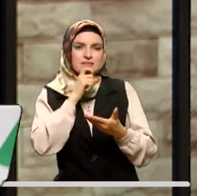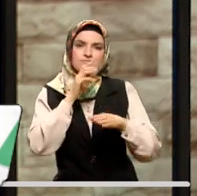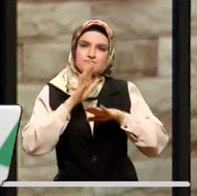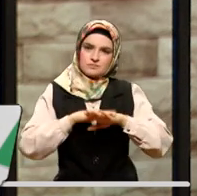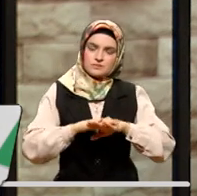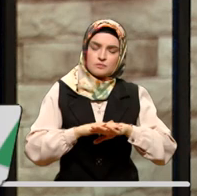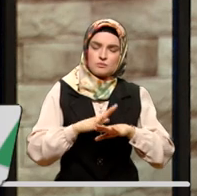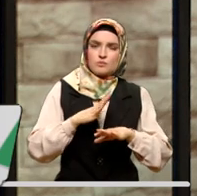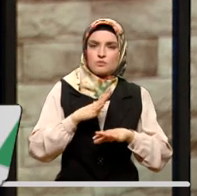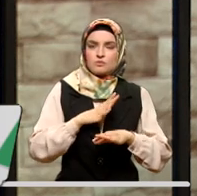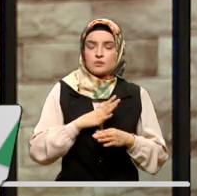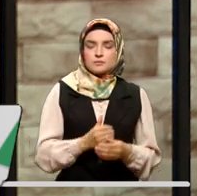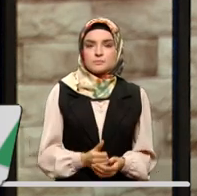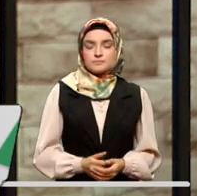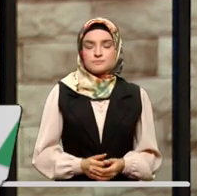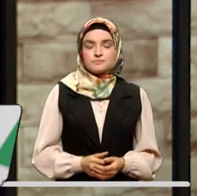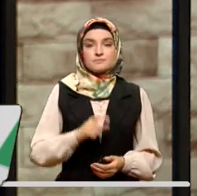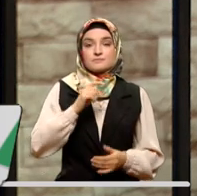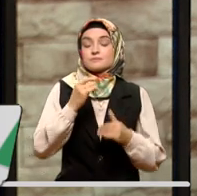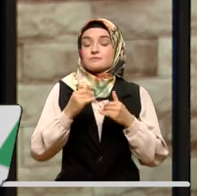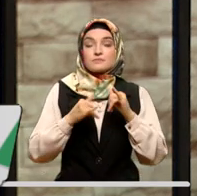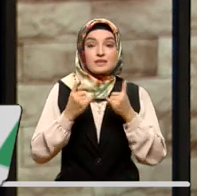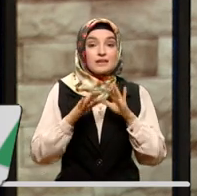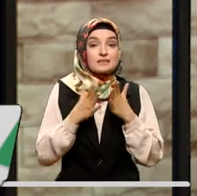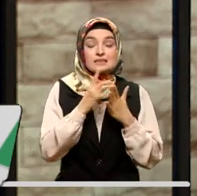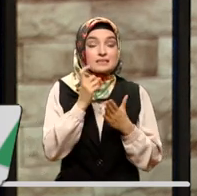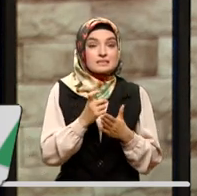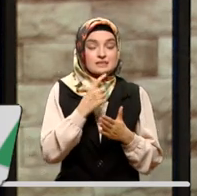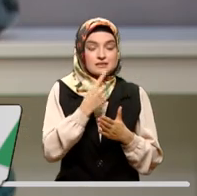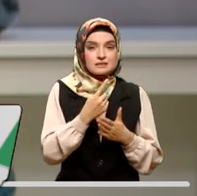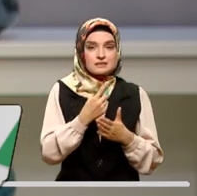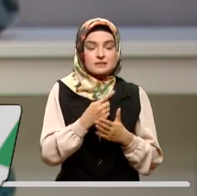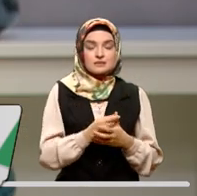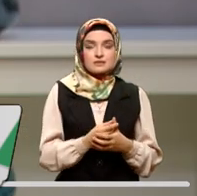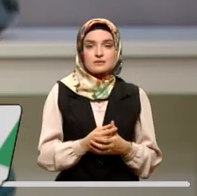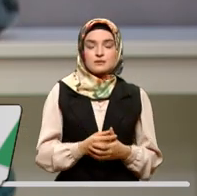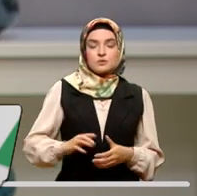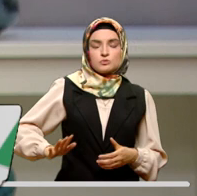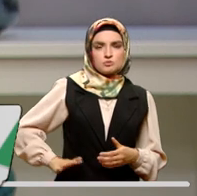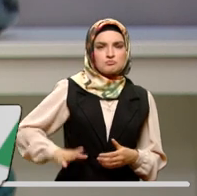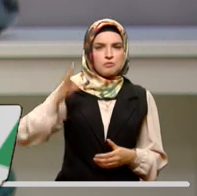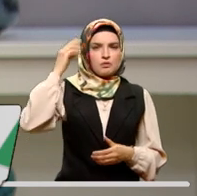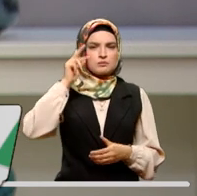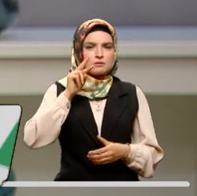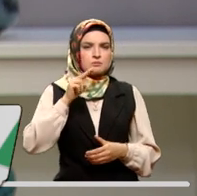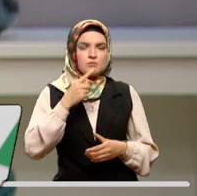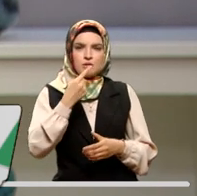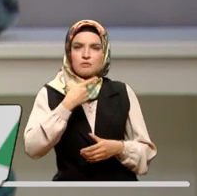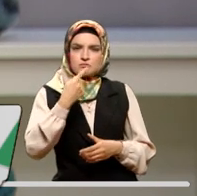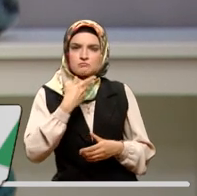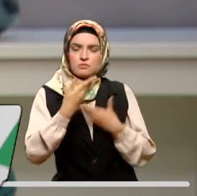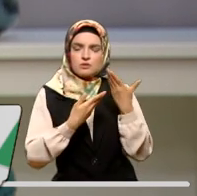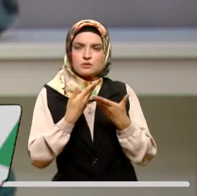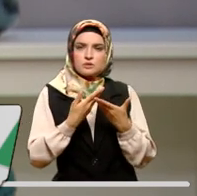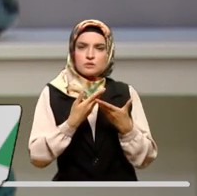yapıyoruz biz ebeveynler olarak. İşte cennet nasıldır diye soralım. Aman çocuğun anlayacağı dilden getirmek istiyoruz ya. İşte çikolatalar var,